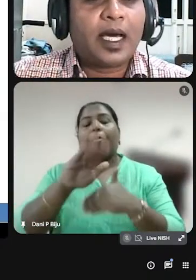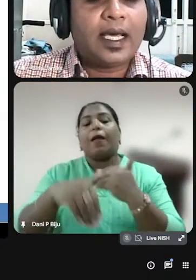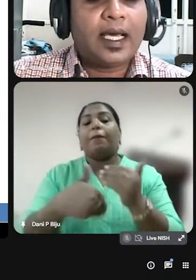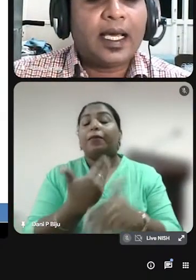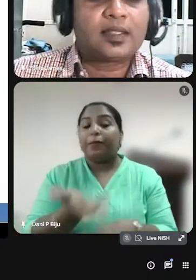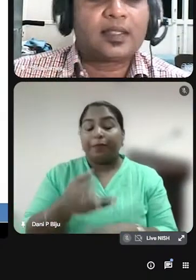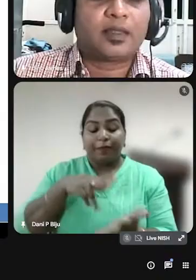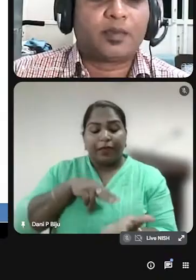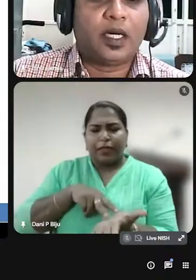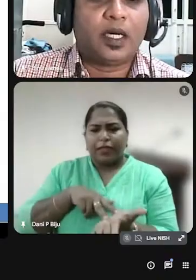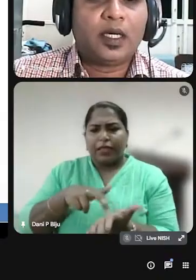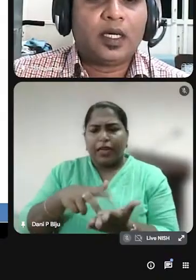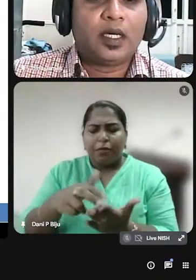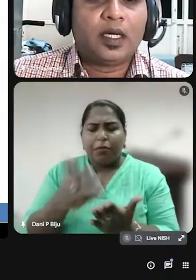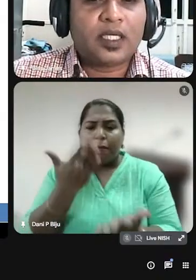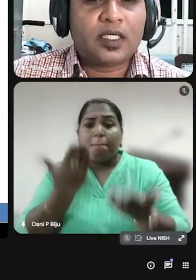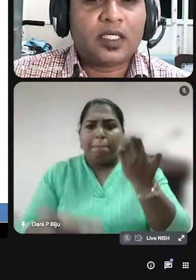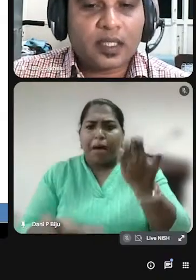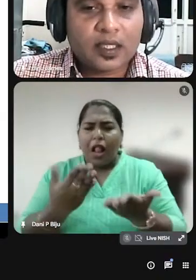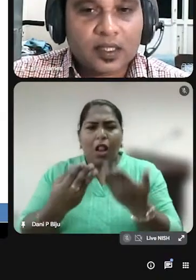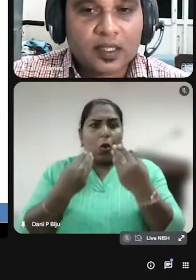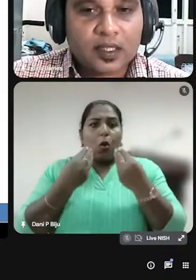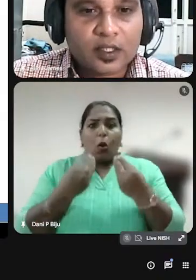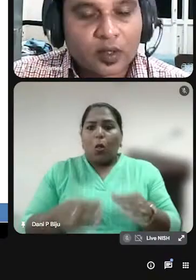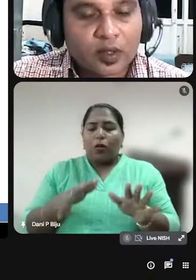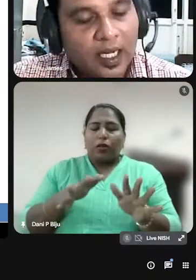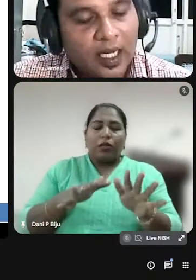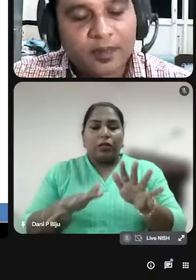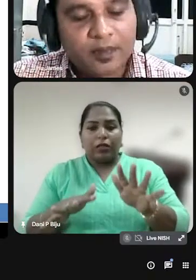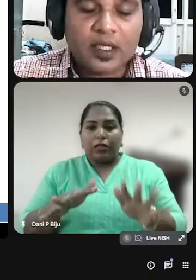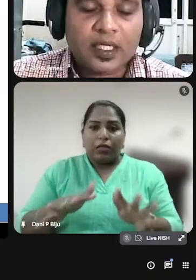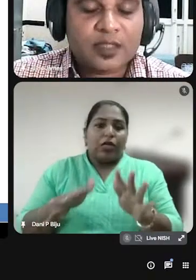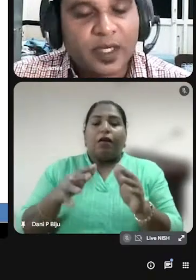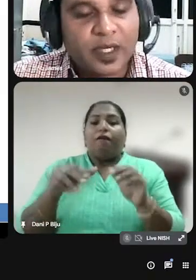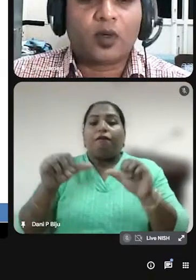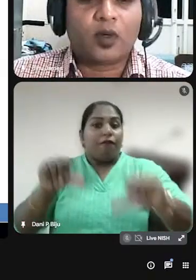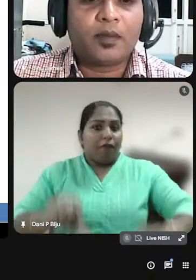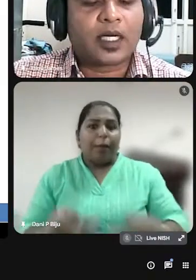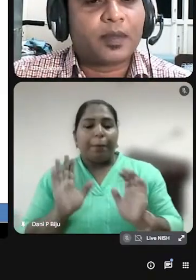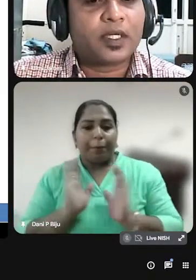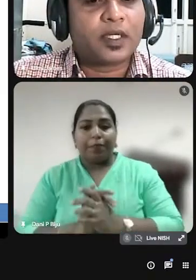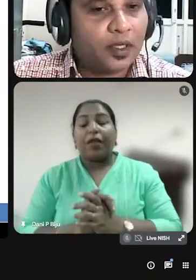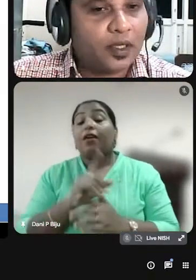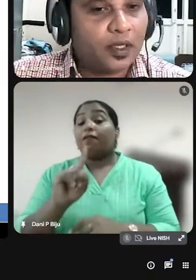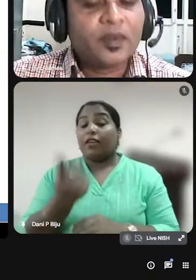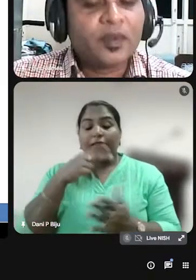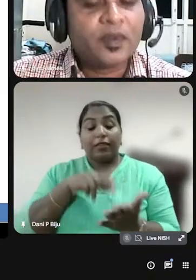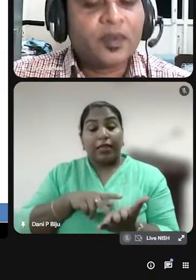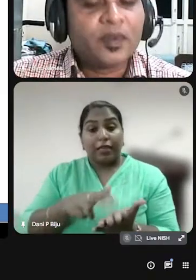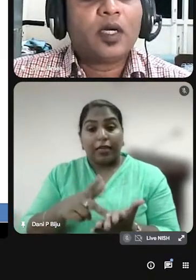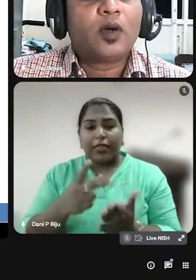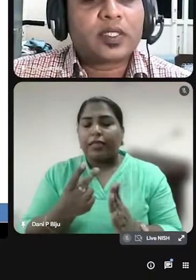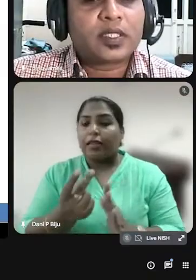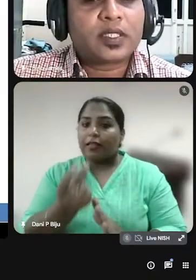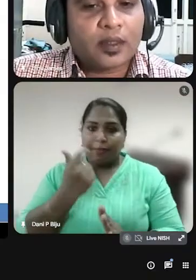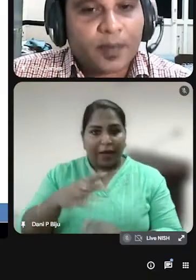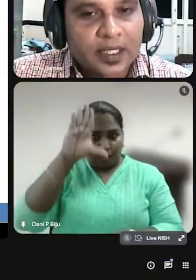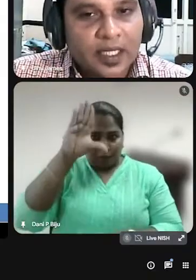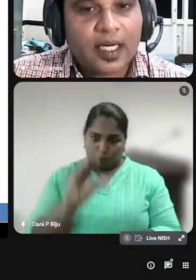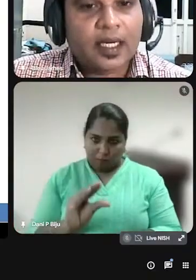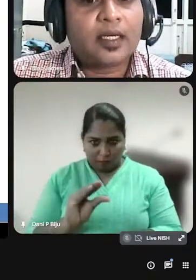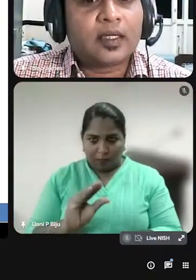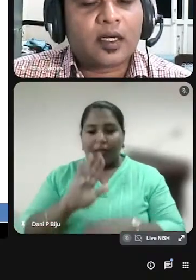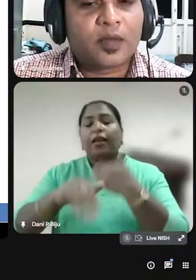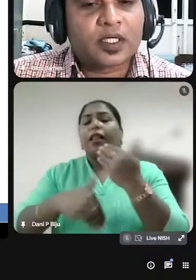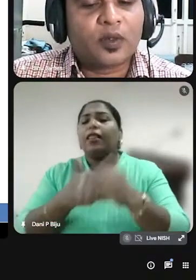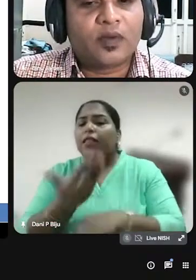നടക്കുമ്പോൾ ബാലൻസ് നഷ്ടപ്പെടുക, പ്രത്യേകിച്ച് ആദ്യം ഇതിന്റെ സ്പീഡ് കുറയും, നടപ്പിന്റെ സ്പീഡ് കുറയും, എങ്കിലും ഒരു